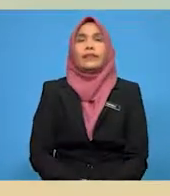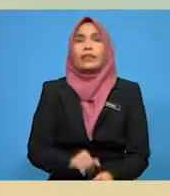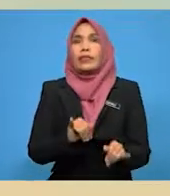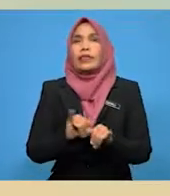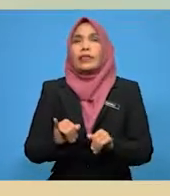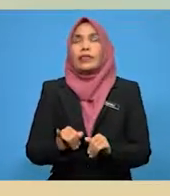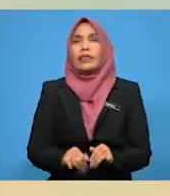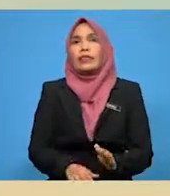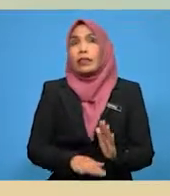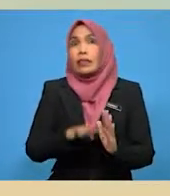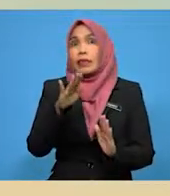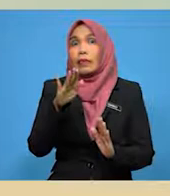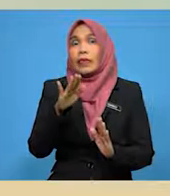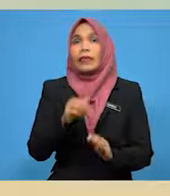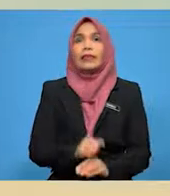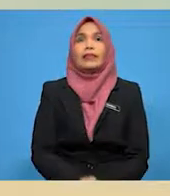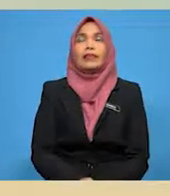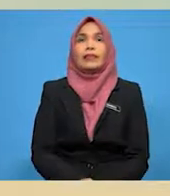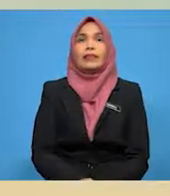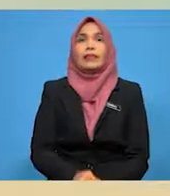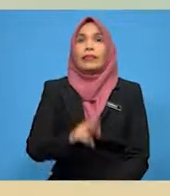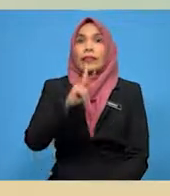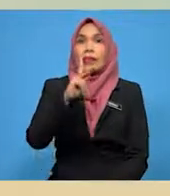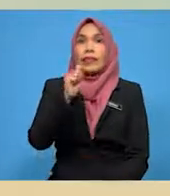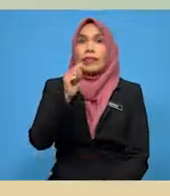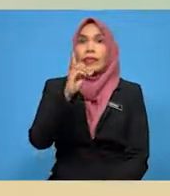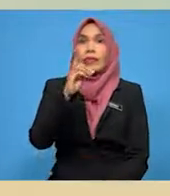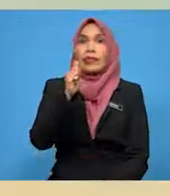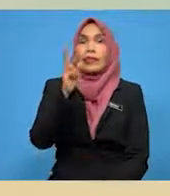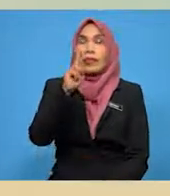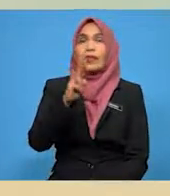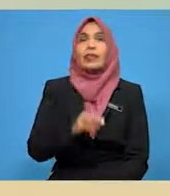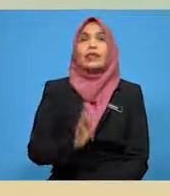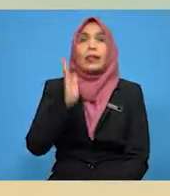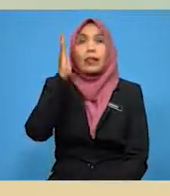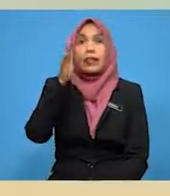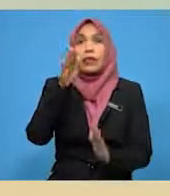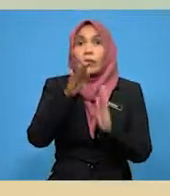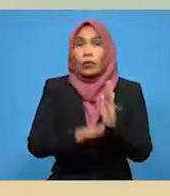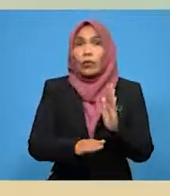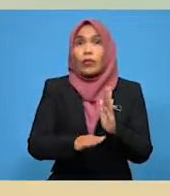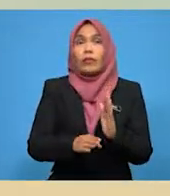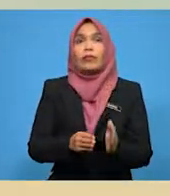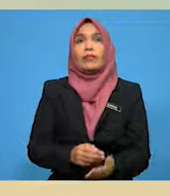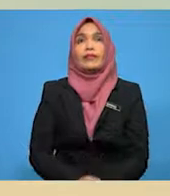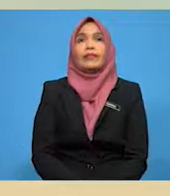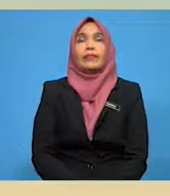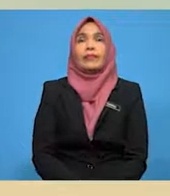ini, kadar penetasan telur akan menurun sebanyak 14% bagi setiap